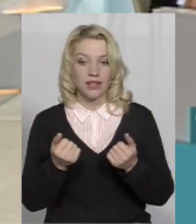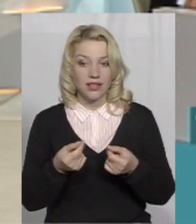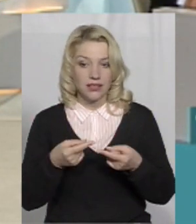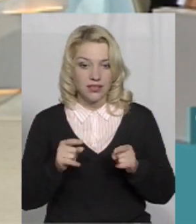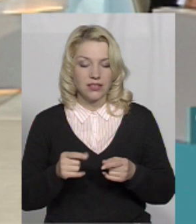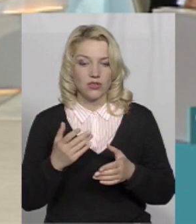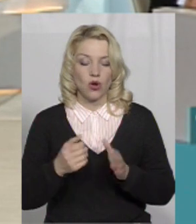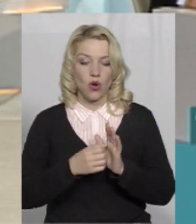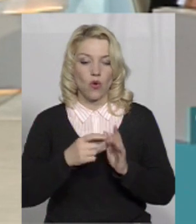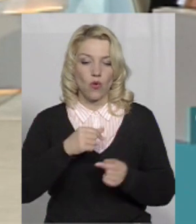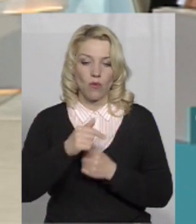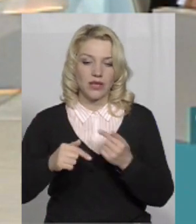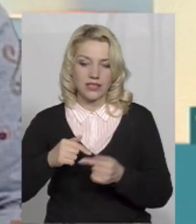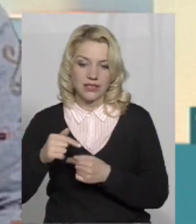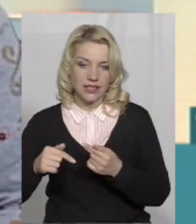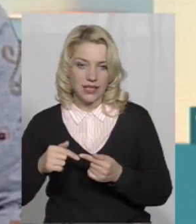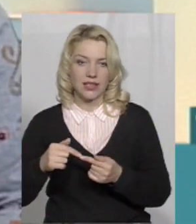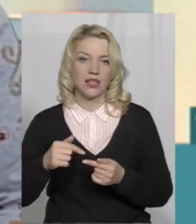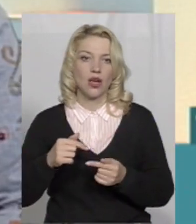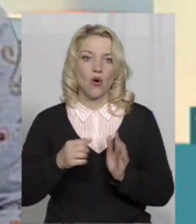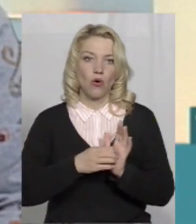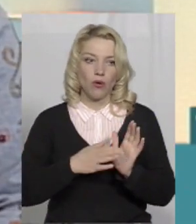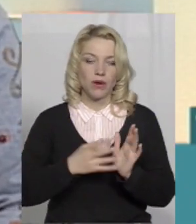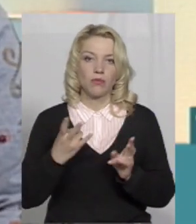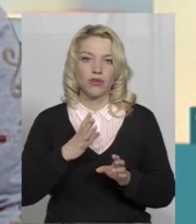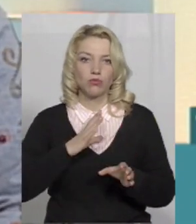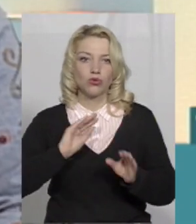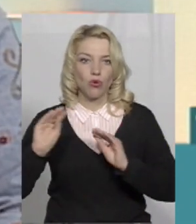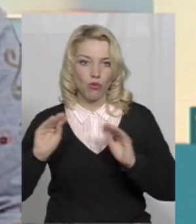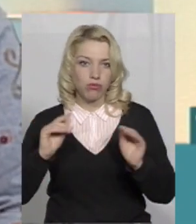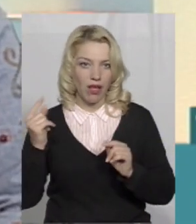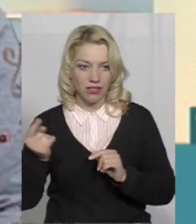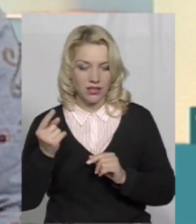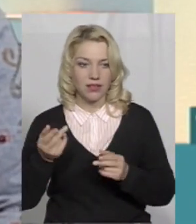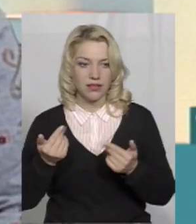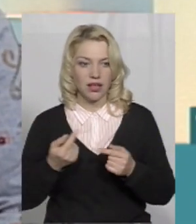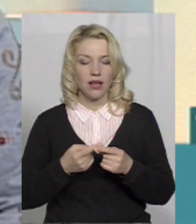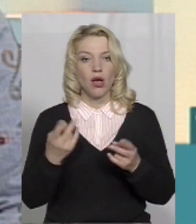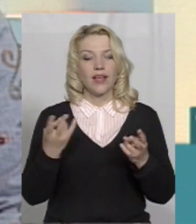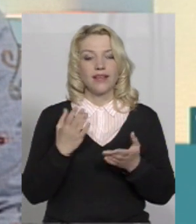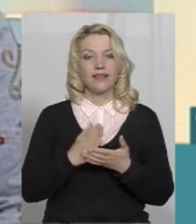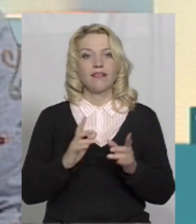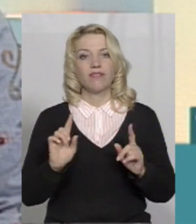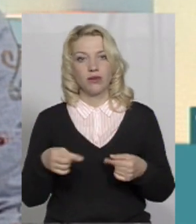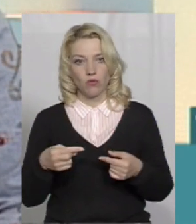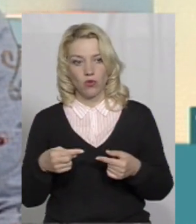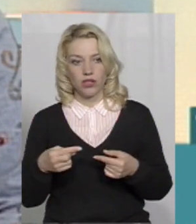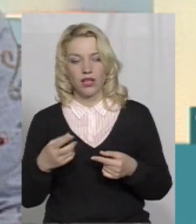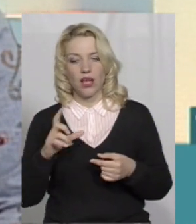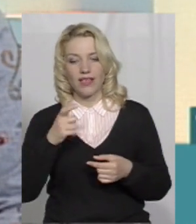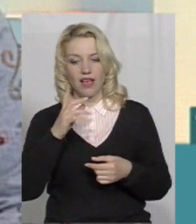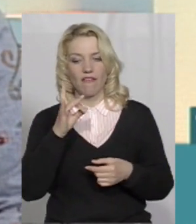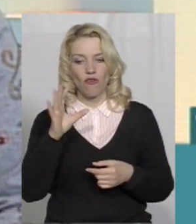вузлами комерційного обліку повинні бути обладнані, оскільки є, скажімо, вимоги